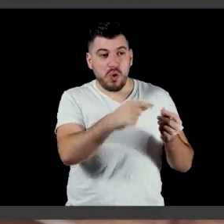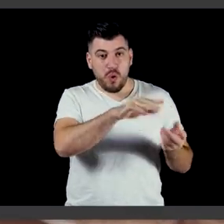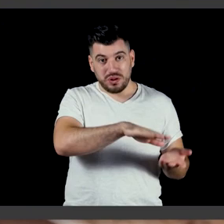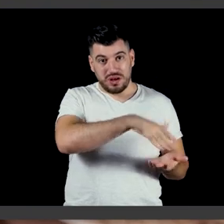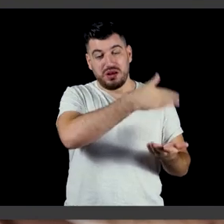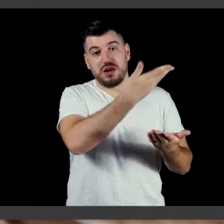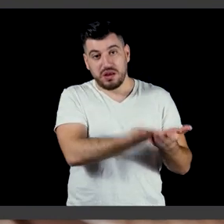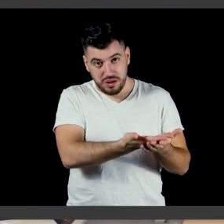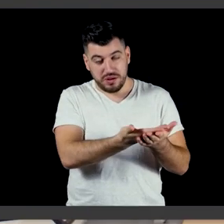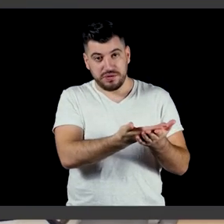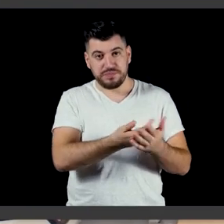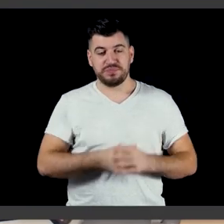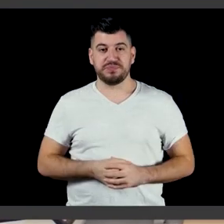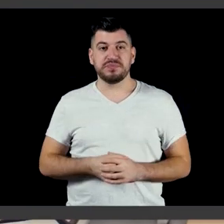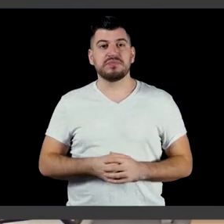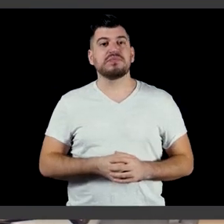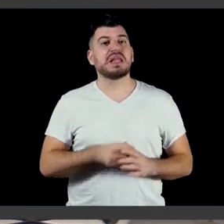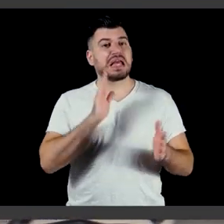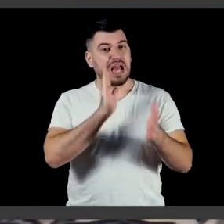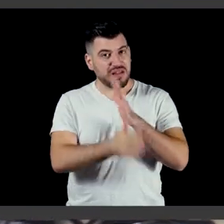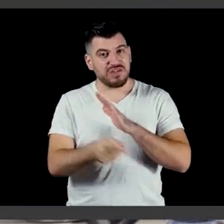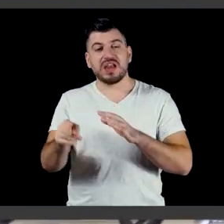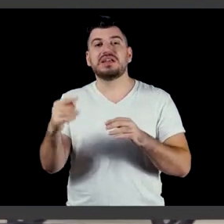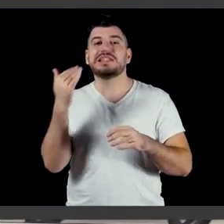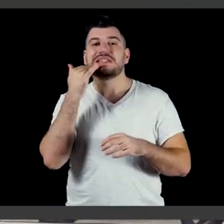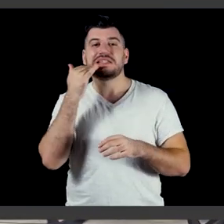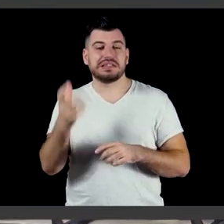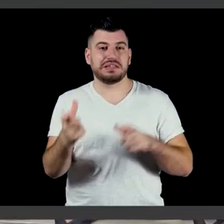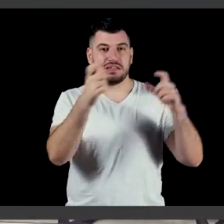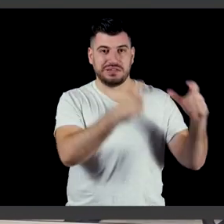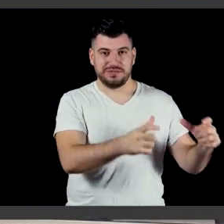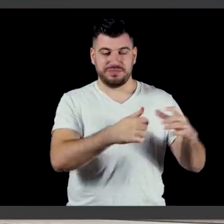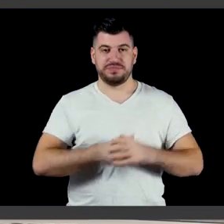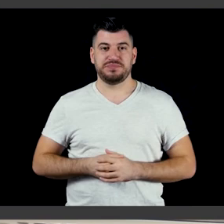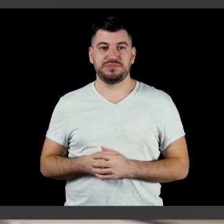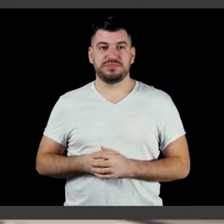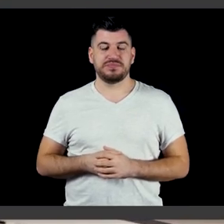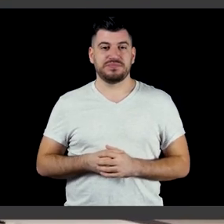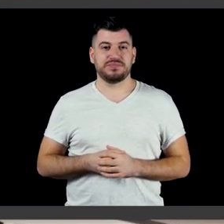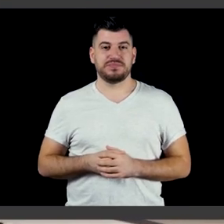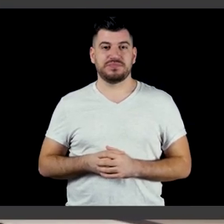του. Με το που γυρίσω από την άλλη πλευρά, παίρνω και βάζω από πάνω το τυρί.